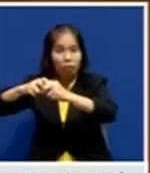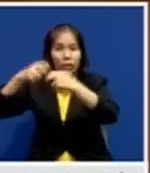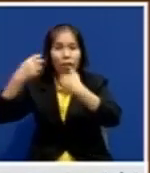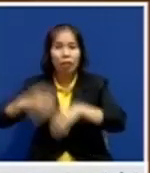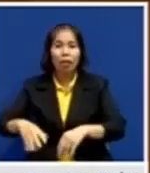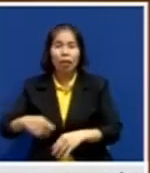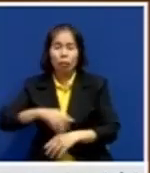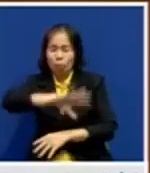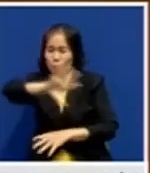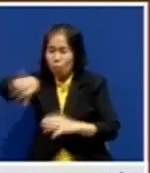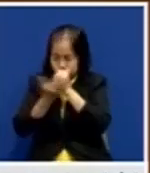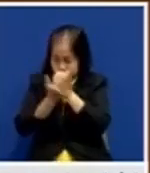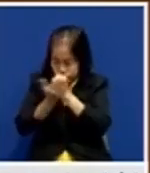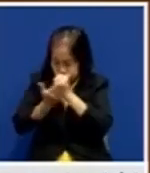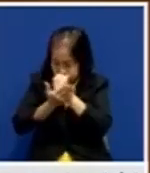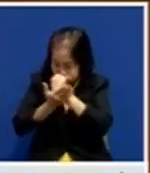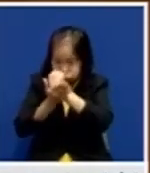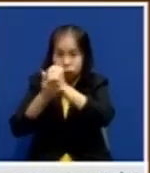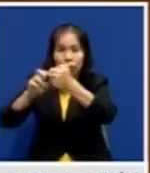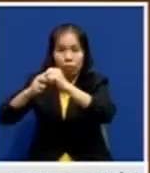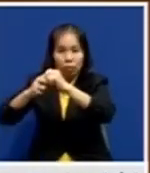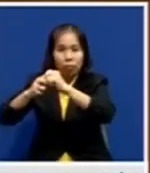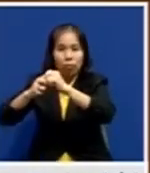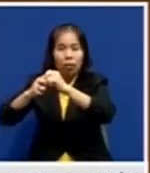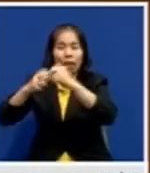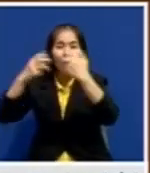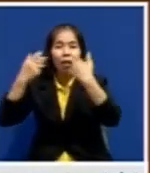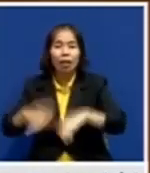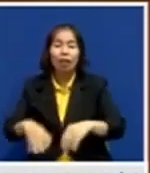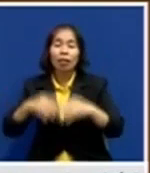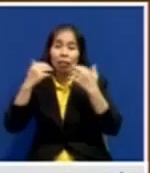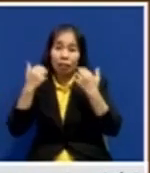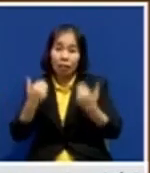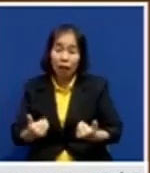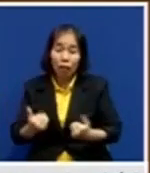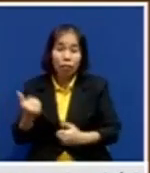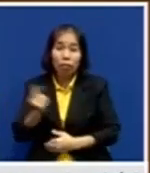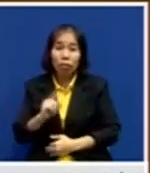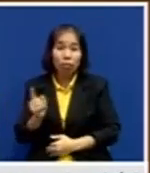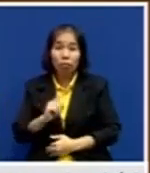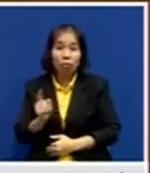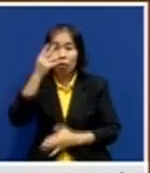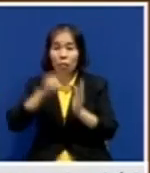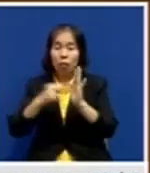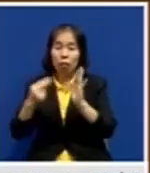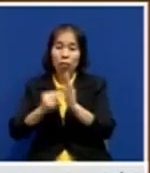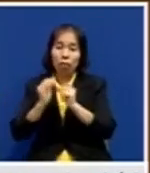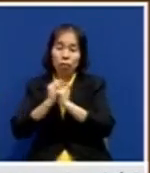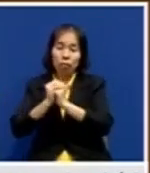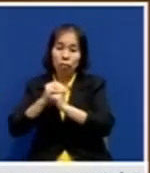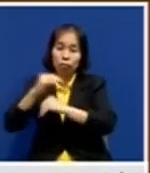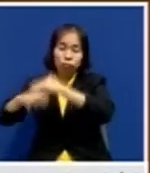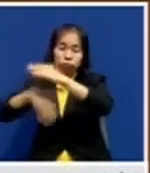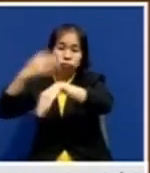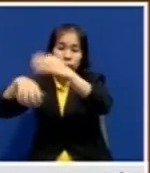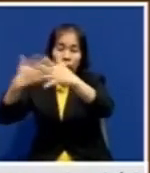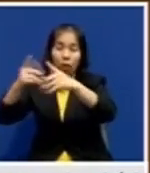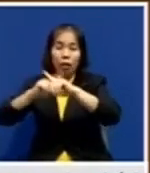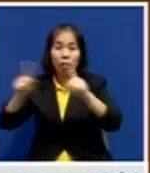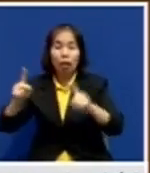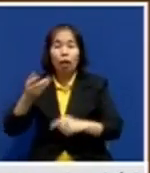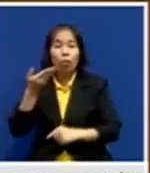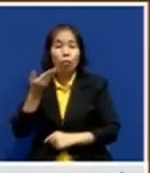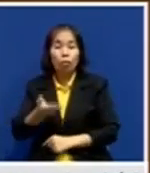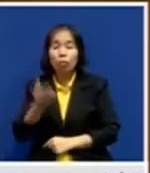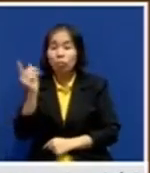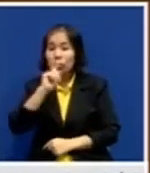ทั้งประเทศติดฟินแต่หลังจากนั้นเขามาไล่มาสู่ที่ประเทศฟิลิปปินส์แต่วันที่เขาเรียกเราว่าเป็นซิกแมนของเอเ